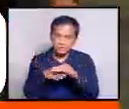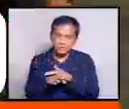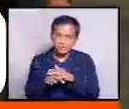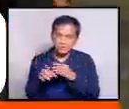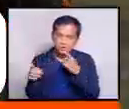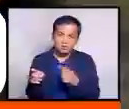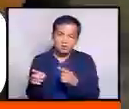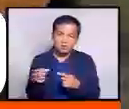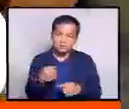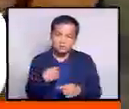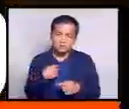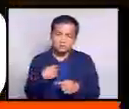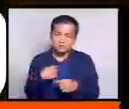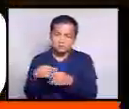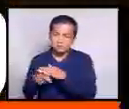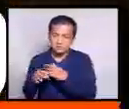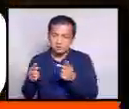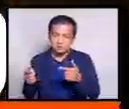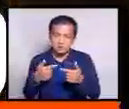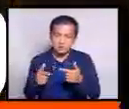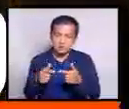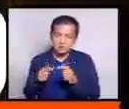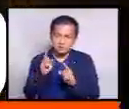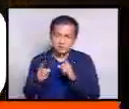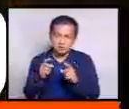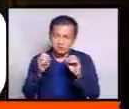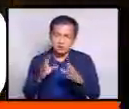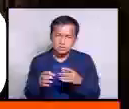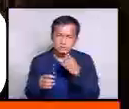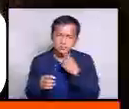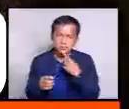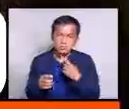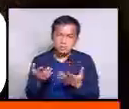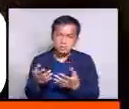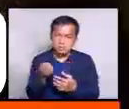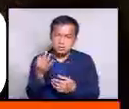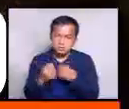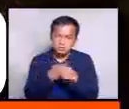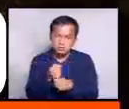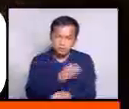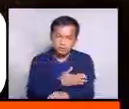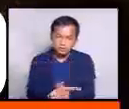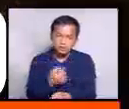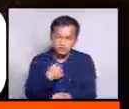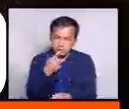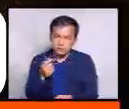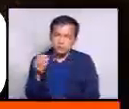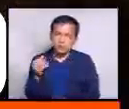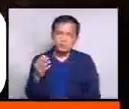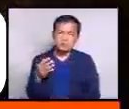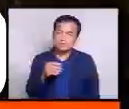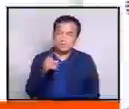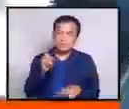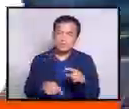pa ko dun sa main gate, napapasok kausapin ko yung teacher. Ang sabi sa akin, tinanong ko ilang taon na yung anak ko, sabi ko 15 years old na. Eh, hindi